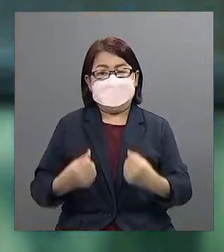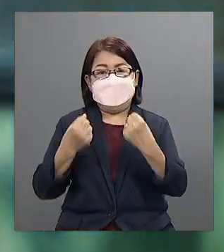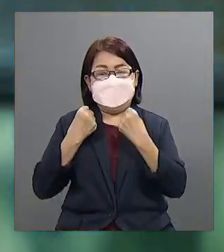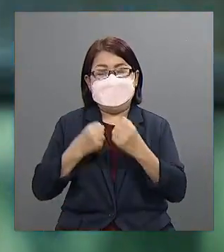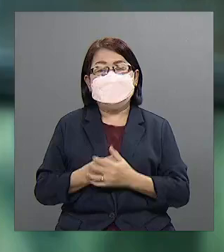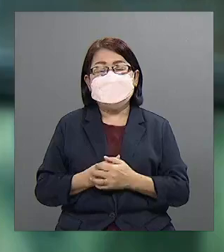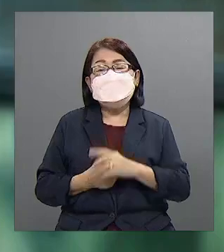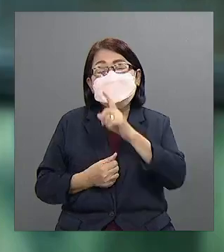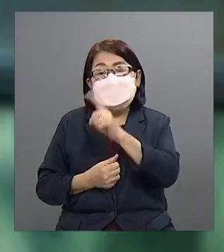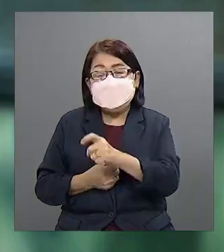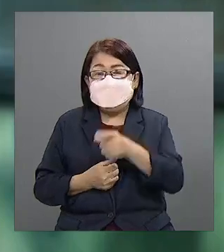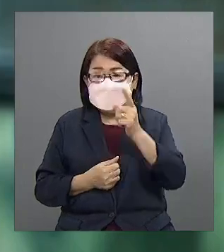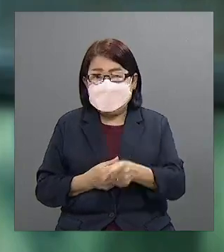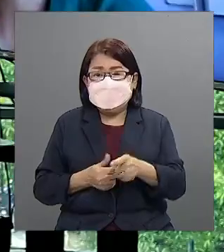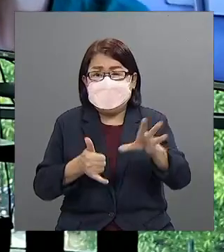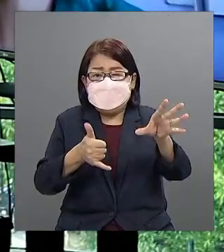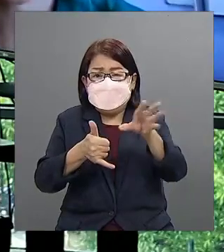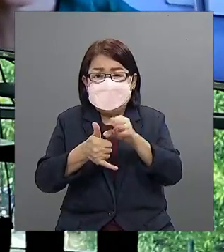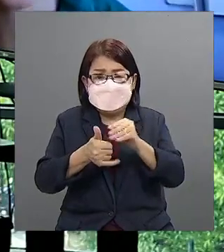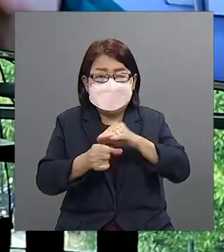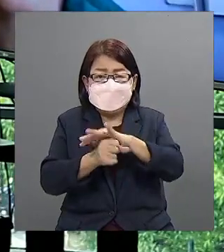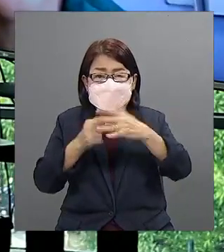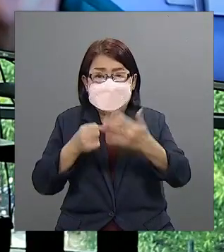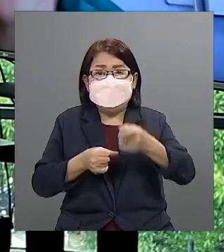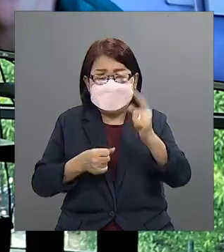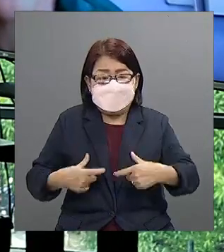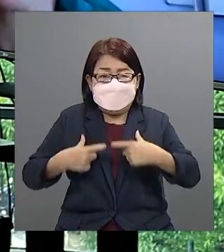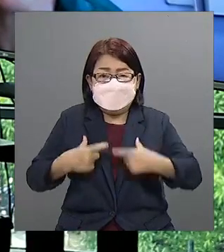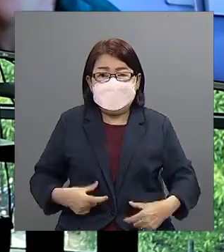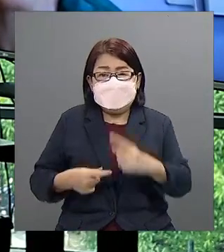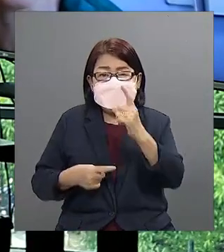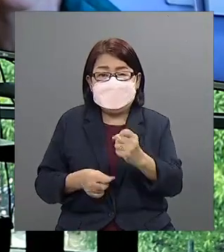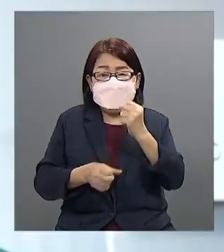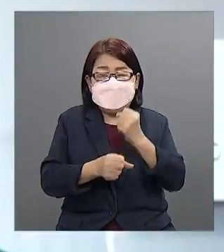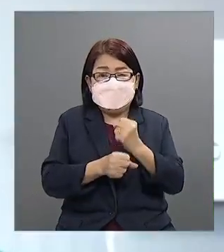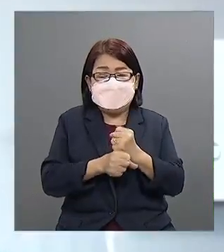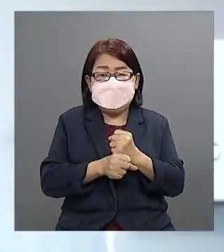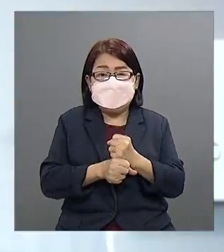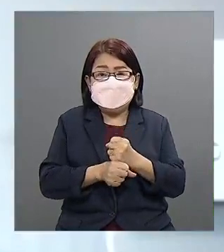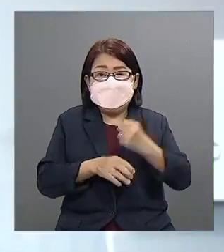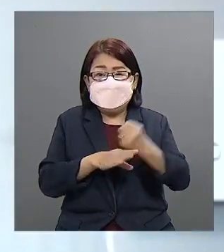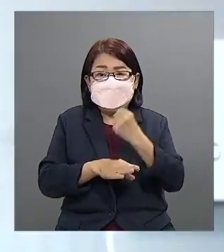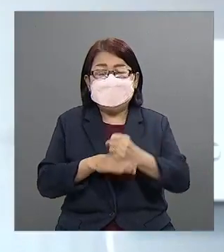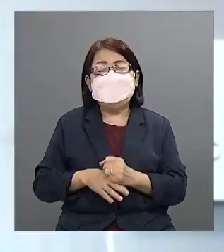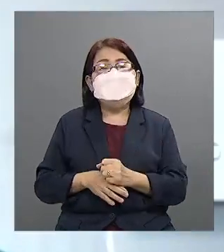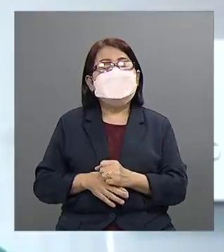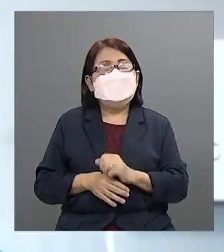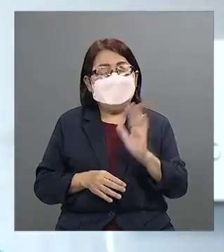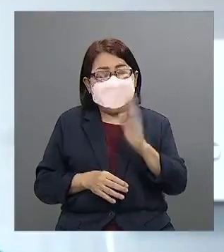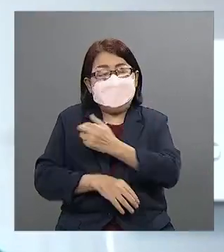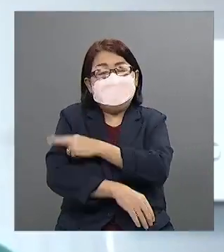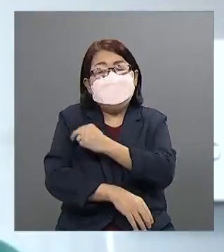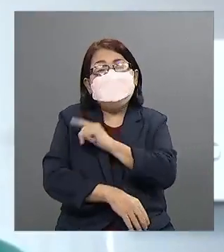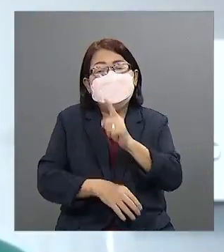ฟื้นฟูสมรรถภาพของปอดค่ะ ถ้าคนไข้ที่ยังมีภาวะเหนื่อยยังมีความรู้สึกว่าเหนื่อยง่าย